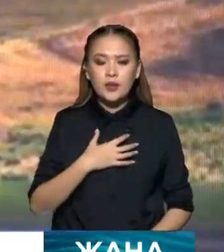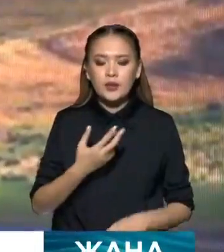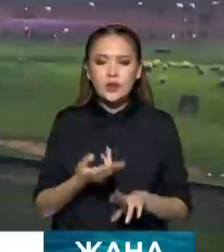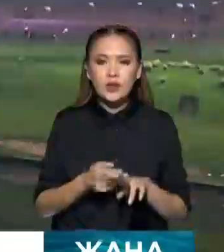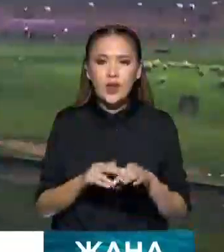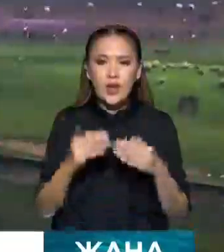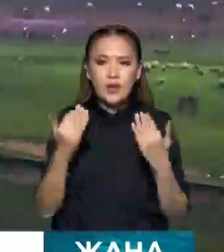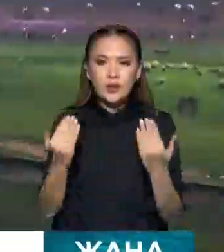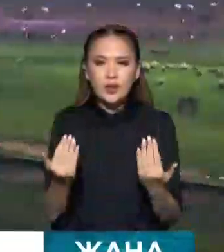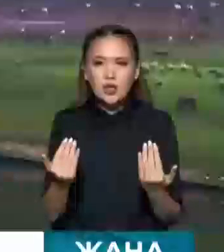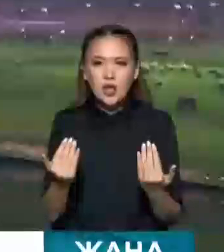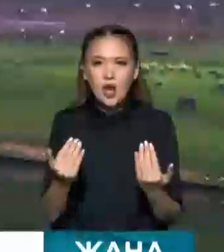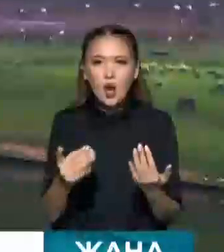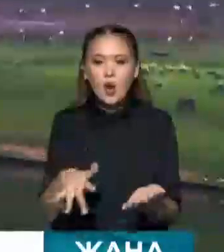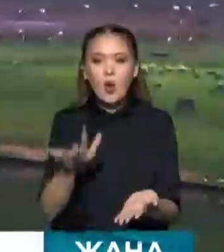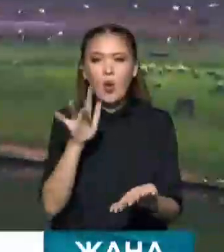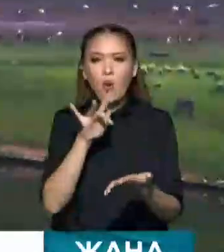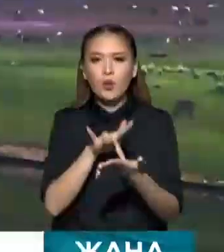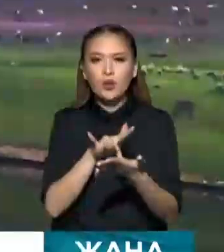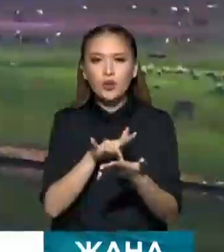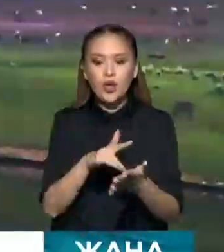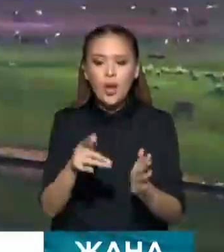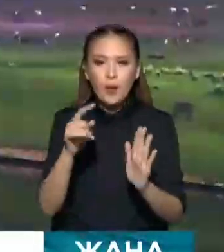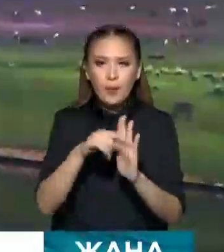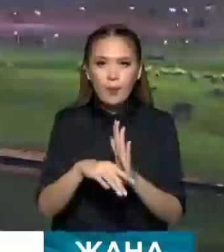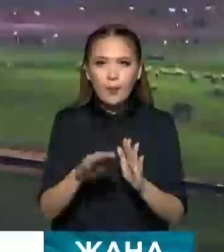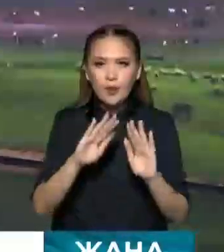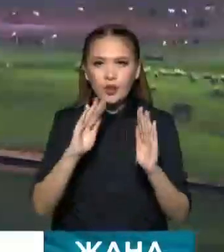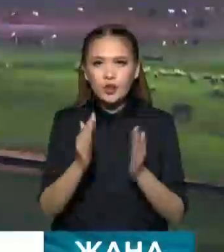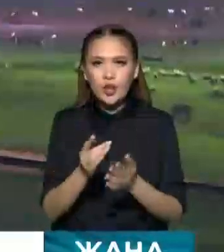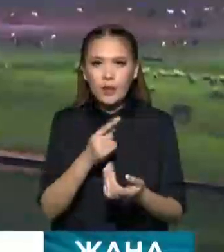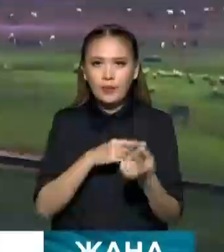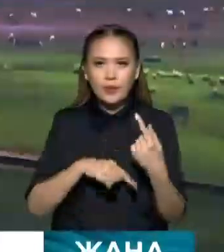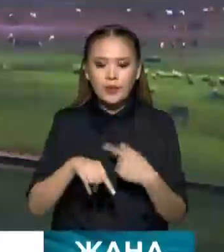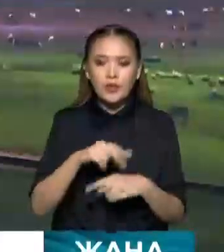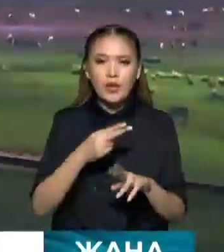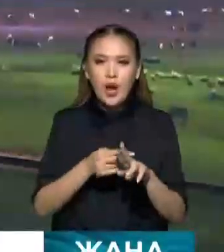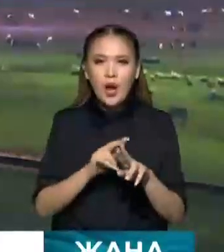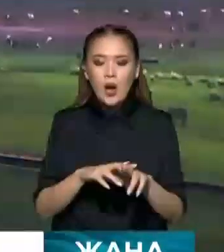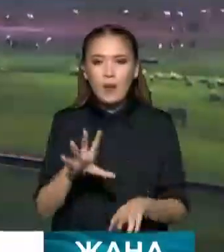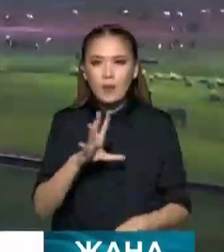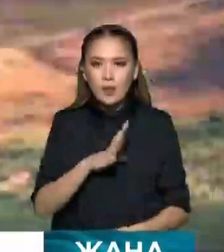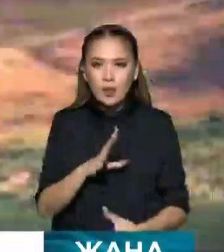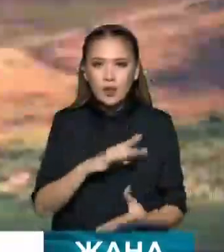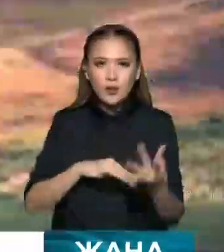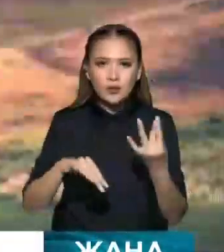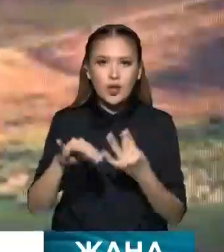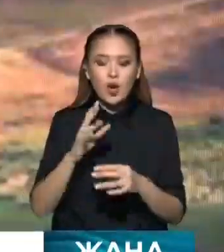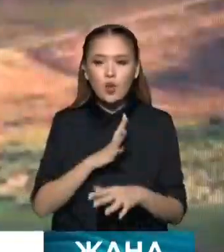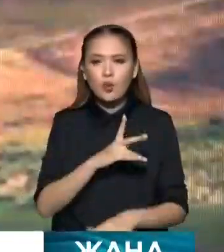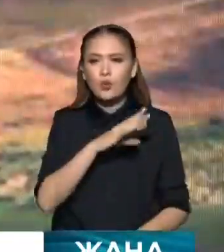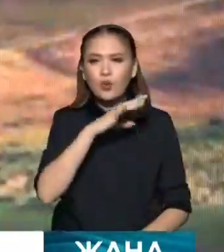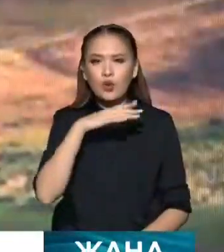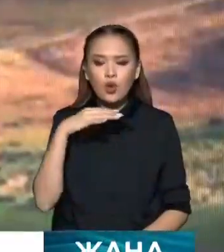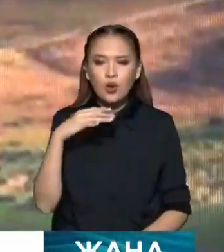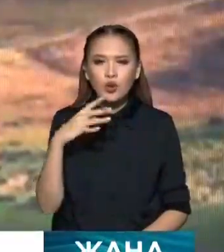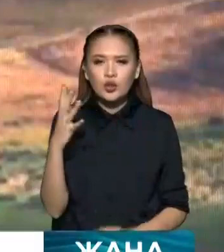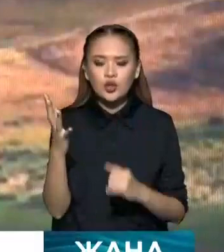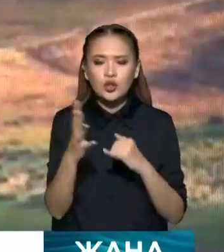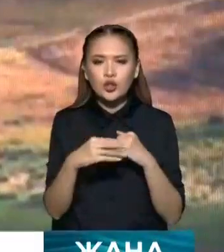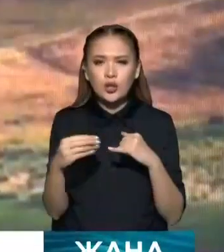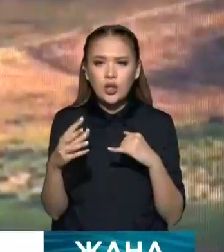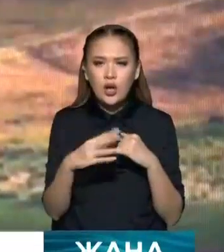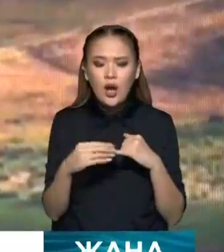осы мынау орта және кіші бизнеске мораторий болған. Сол мораторийдің аясында көптеген осындай жер